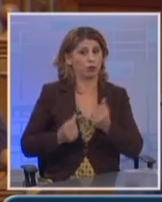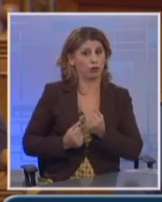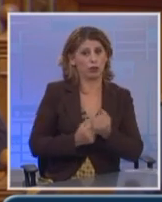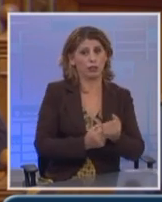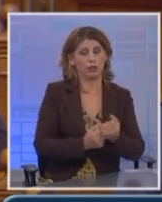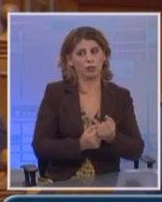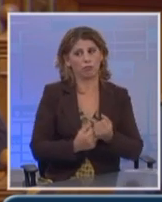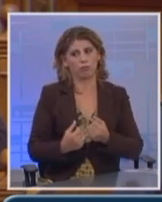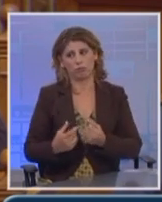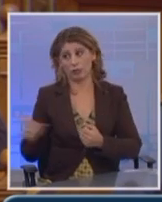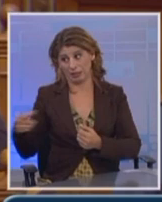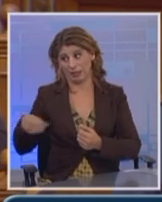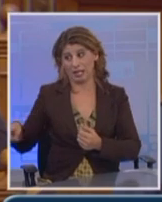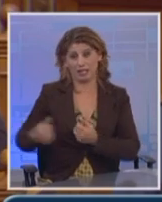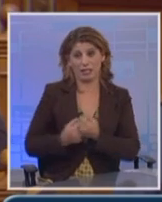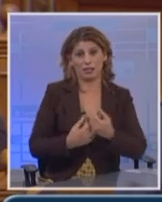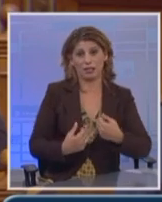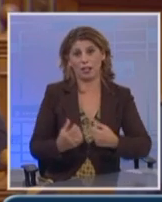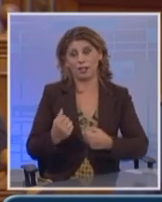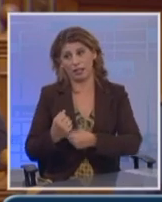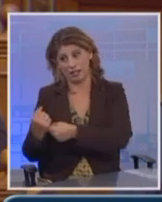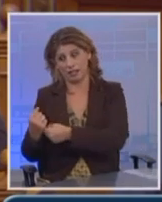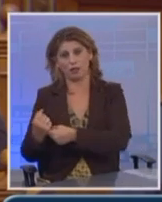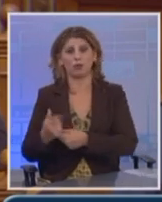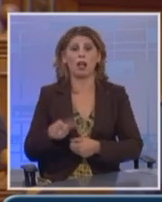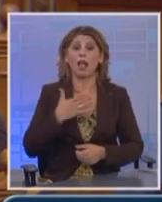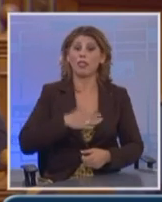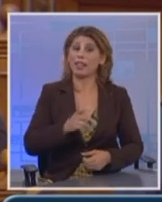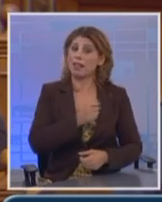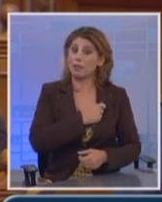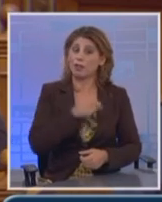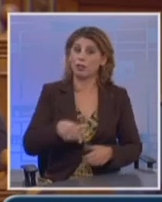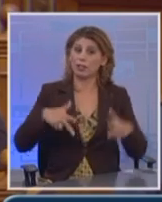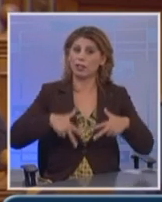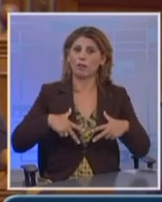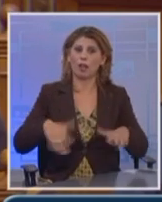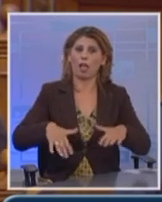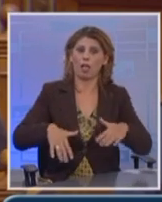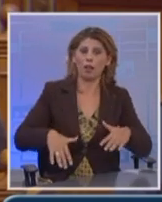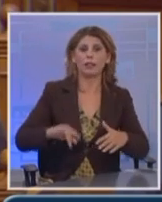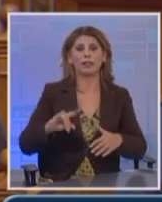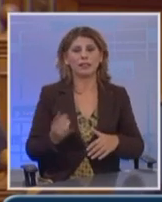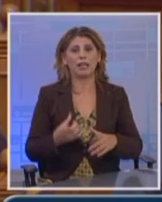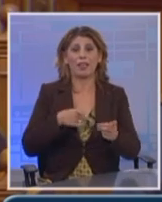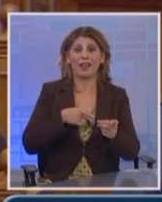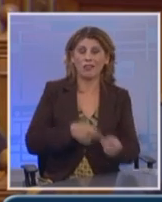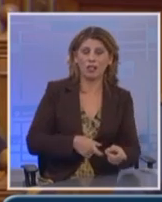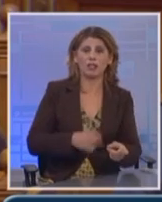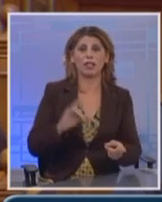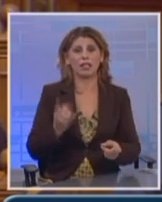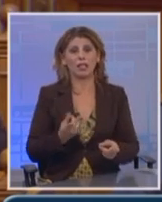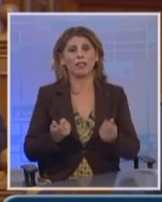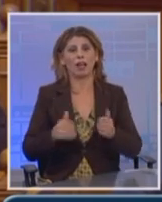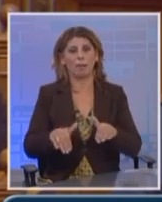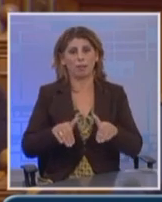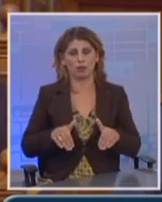σας στηρίζουν θέλουν σήμερα να πιστεύουν ότι αυτή η κυβέρνηση είτε θα τρομοκρατηθεί, είτε θα εκβιαστεί, είτε θα κάνει